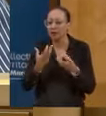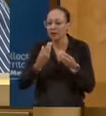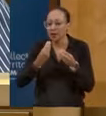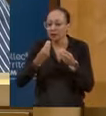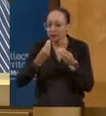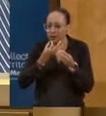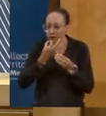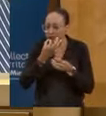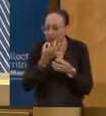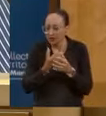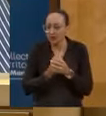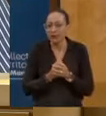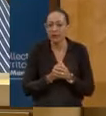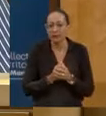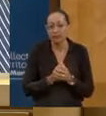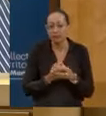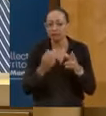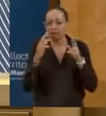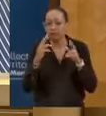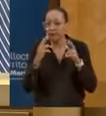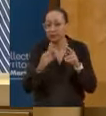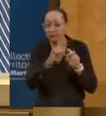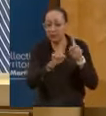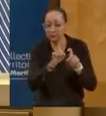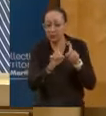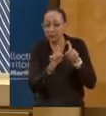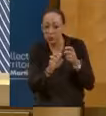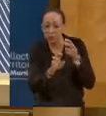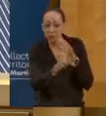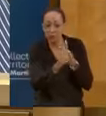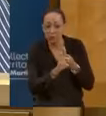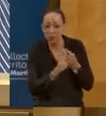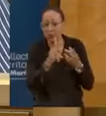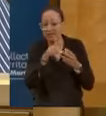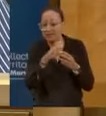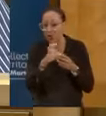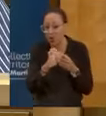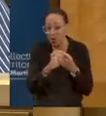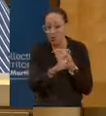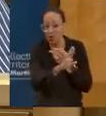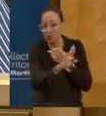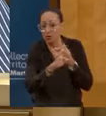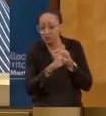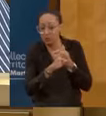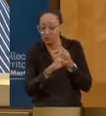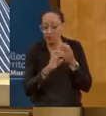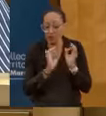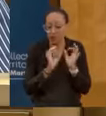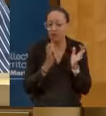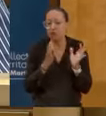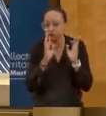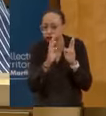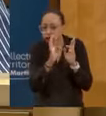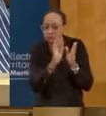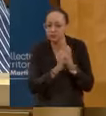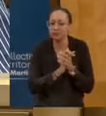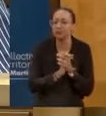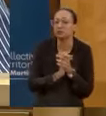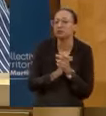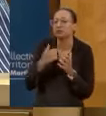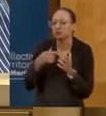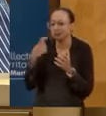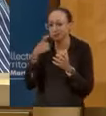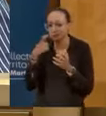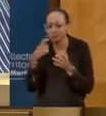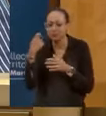Bon, j'espère que j'aurai des réponses aux questions. Le PCE n'a pas donné de réponse. J'espère que Mme le rapporteur a donné, bien que j'ai noté que la présidente de